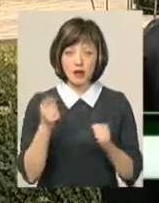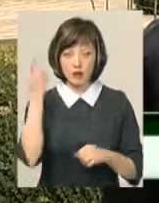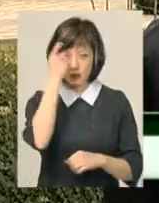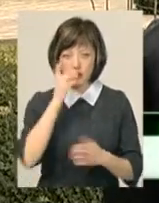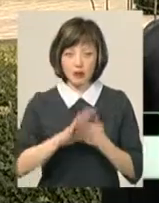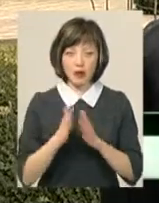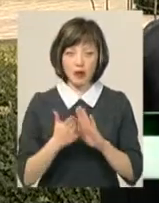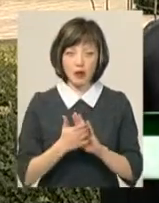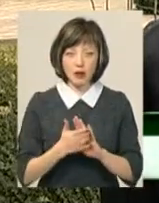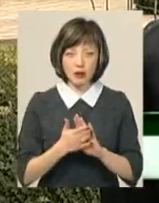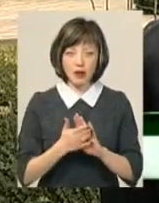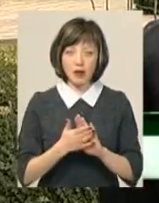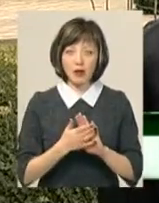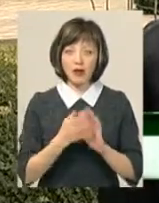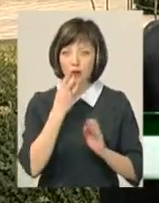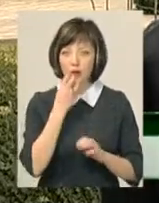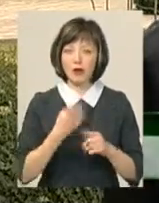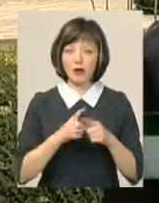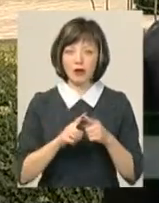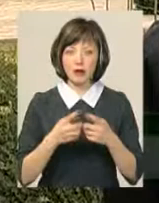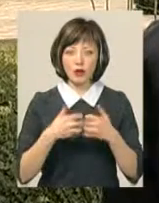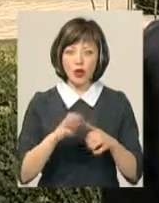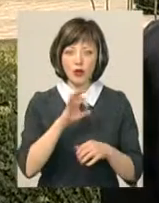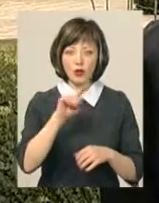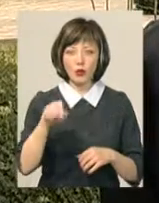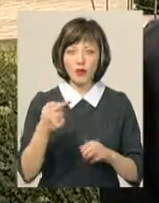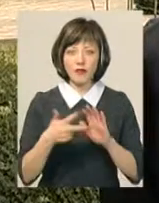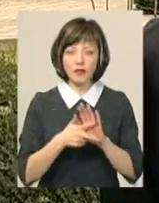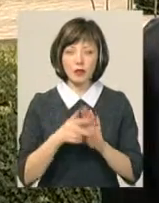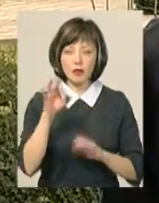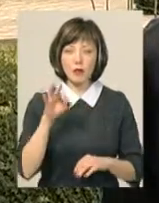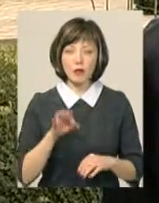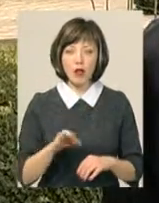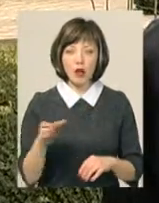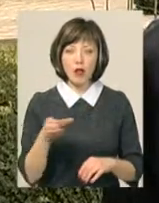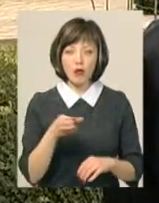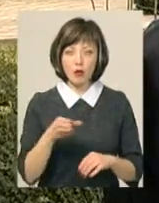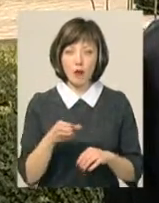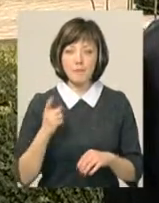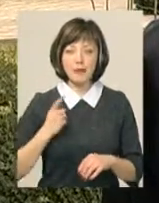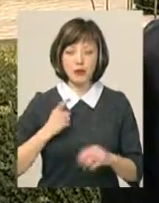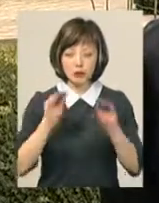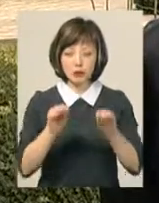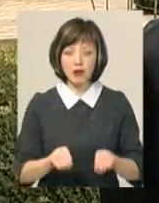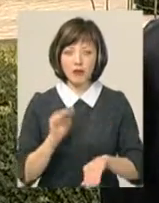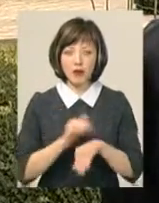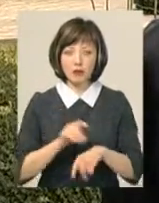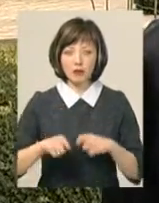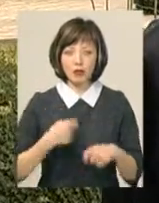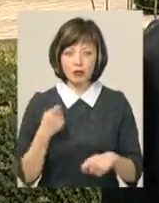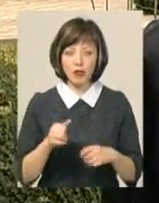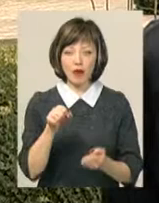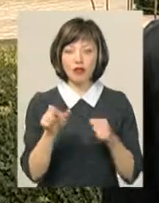сп'яніння за допомогою приладу Драгер, який показав більше, ніж 0,8 проміли алкоголю, патрульні задокументували факт правопорушення та склали на